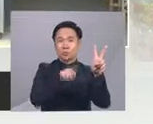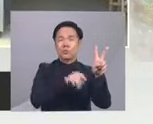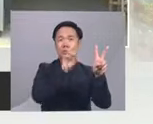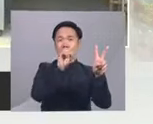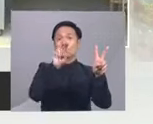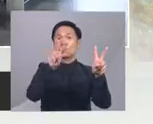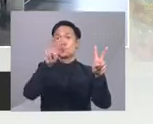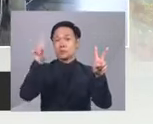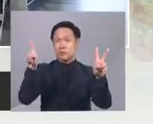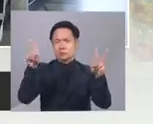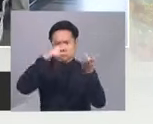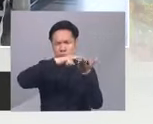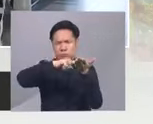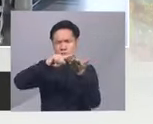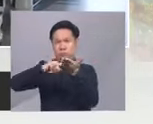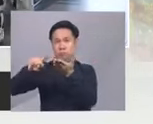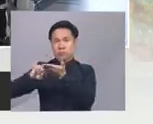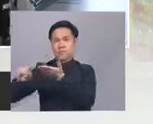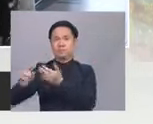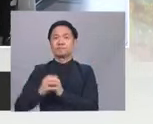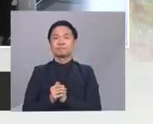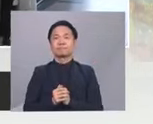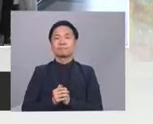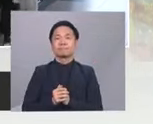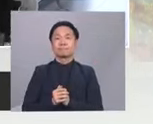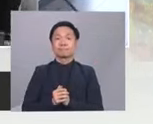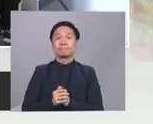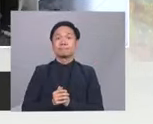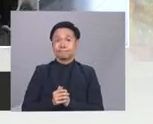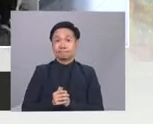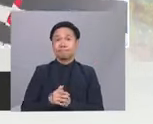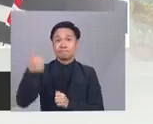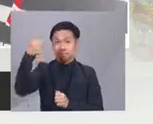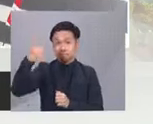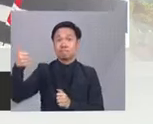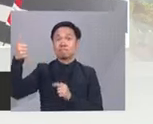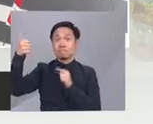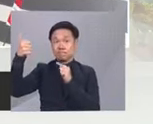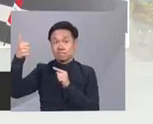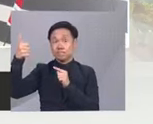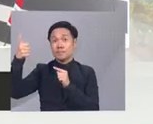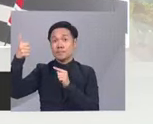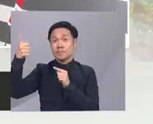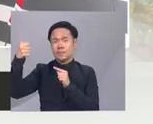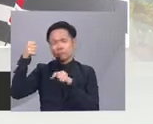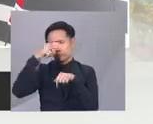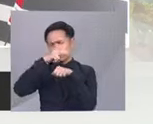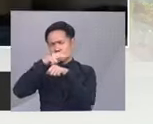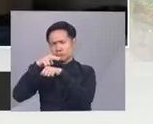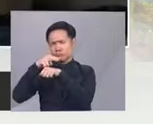2,021 pemeriksaan. Pemeriksaan KPDNHEP mendapati